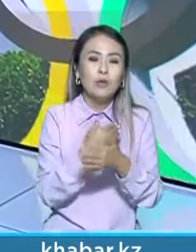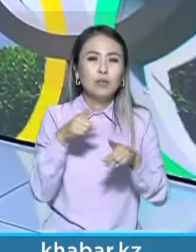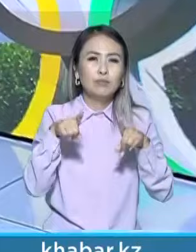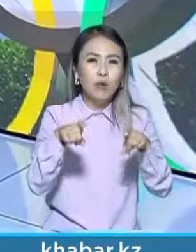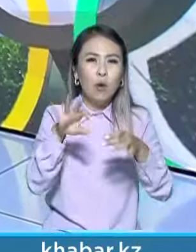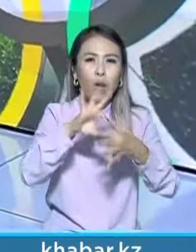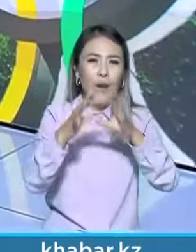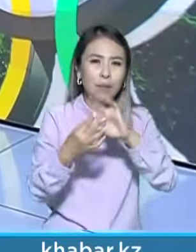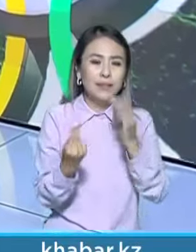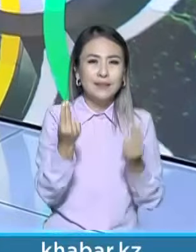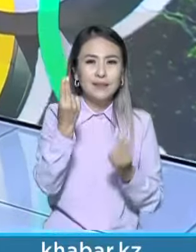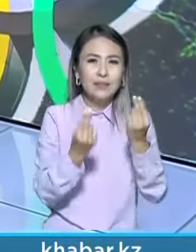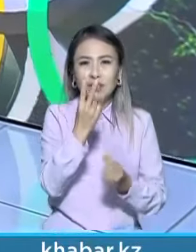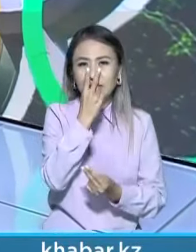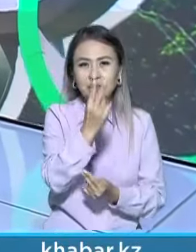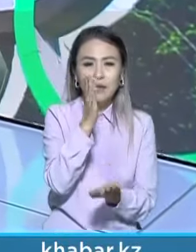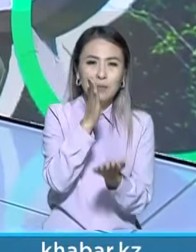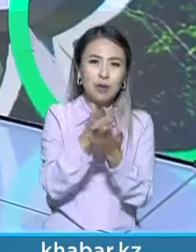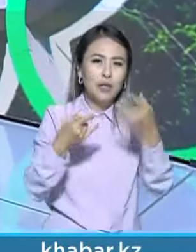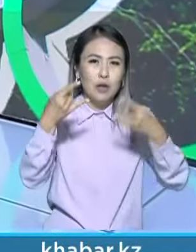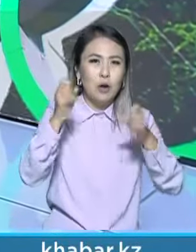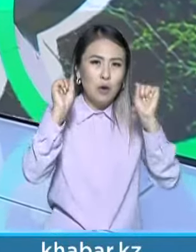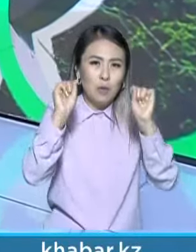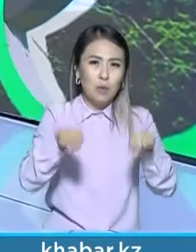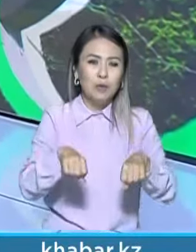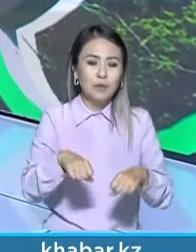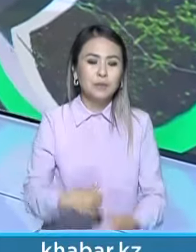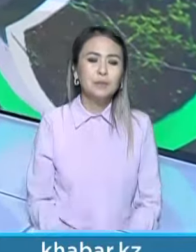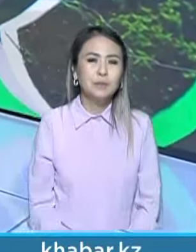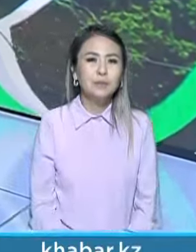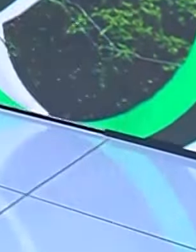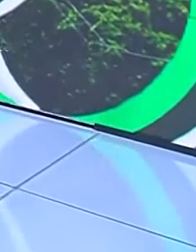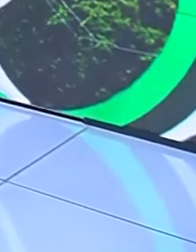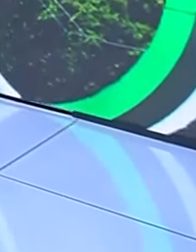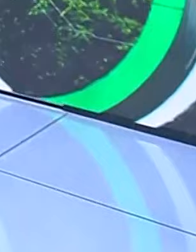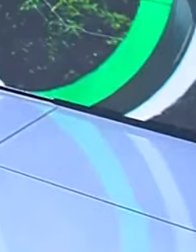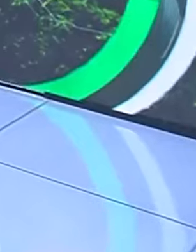олимпиада ойындарын арнамызда тікелей эфирде көре аласыз. Келесі эфирде жүздескенше.